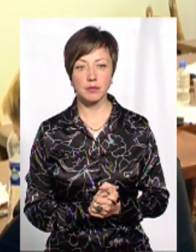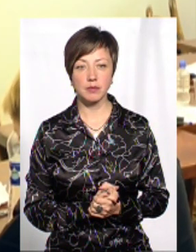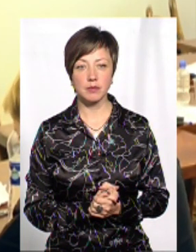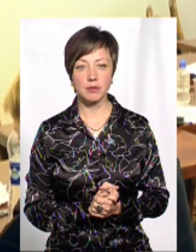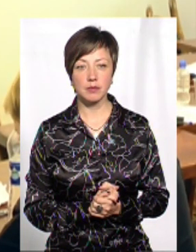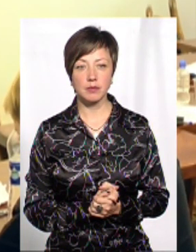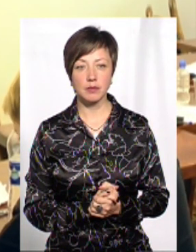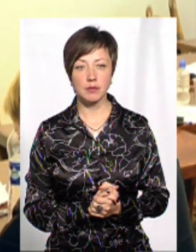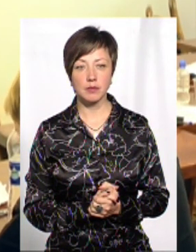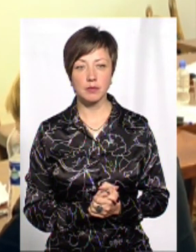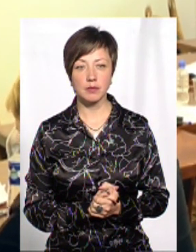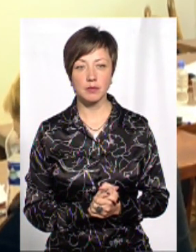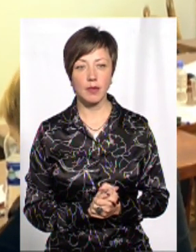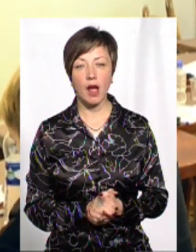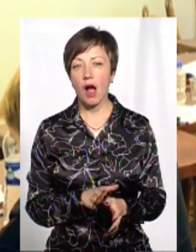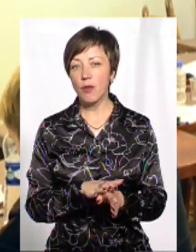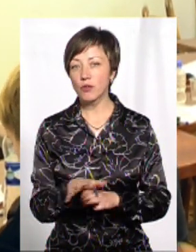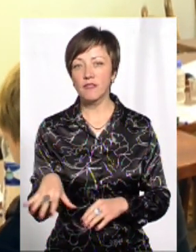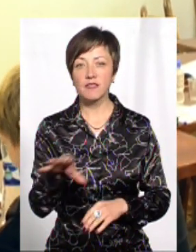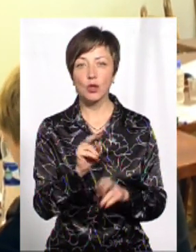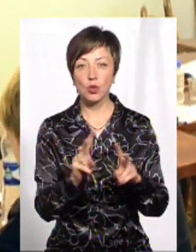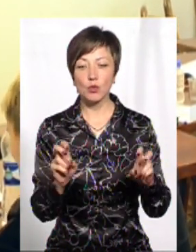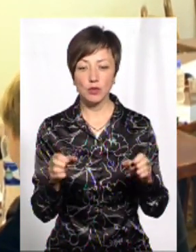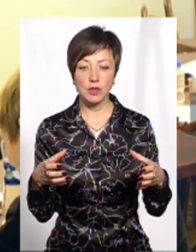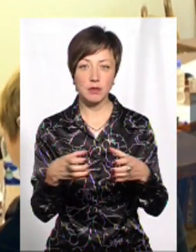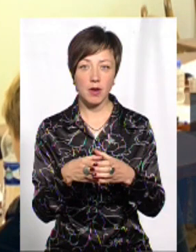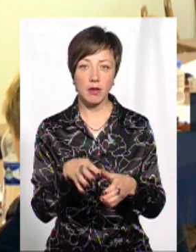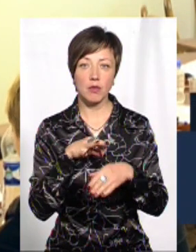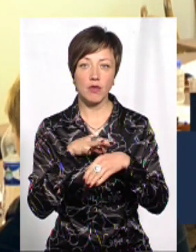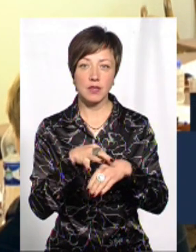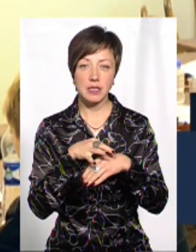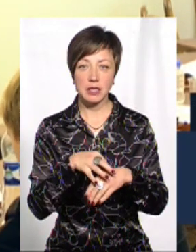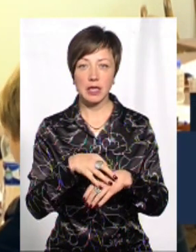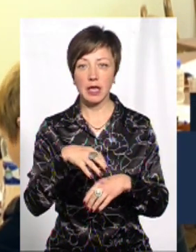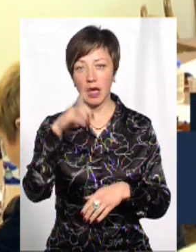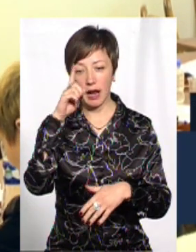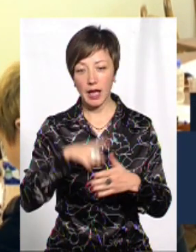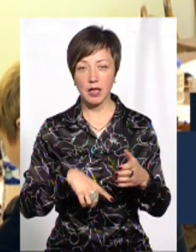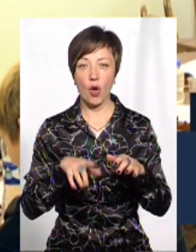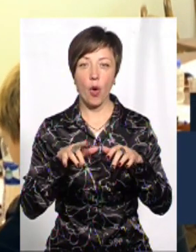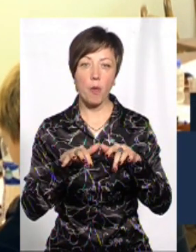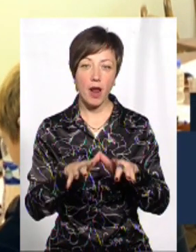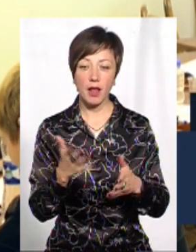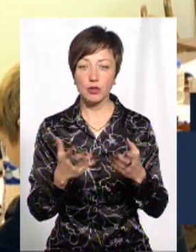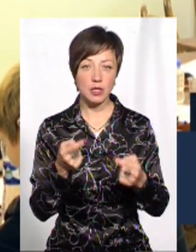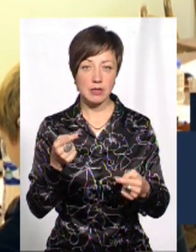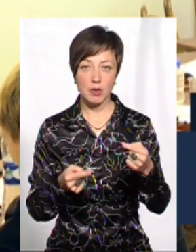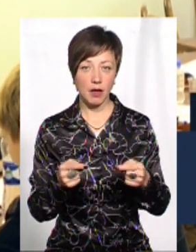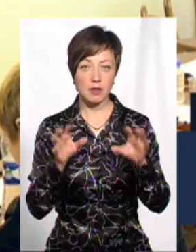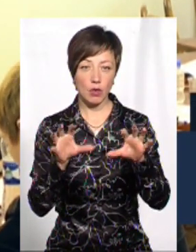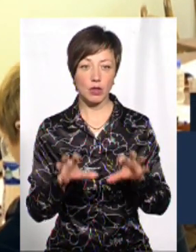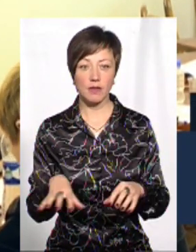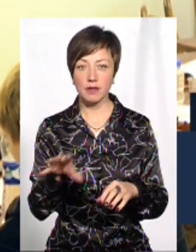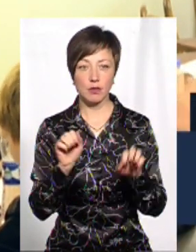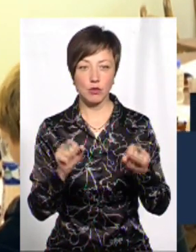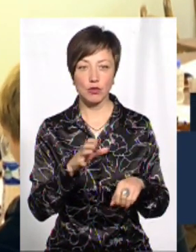Абсолютно всі, будь-хто може зібратися, провести свої релігійні обряди. Якщо вони не заперечують чинному законодавству, то